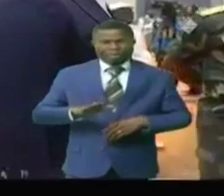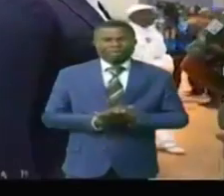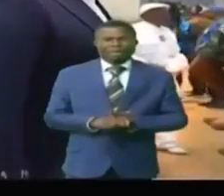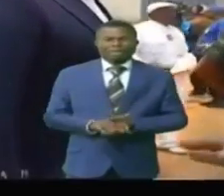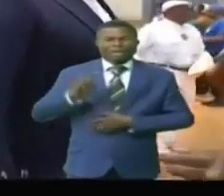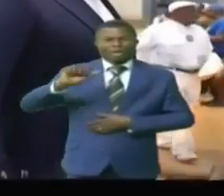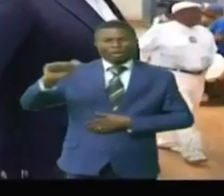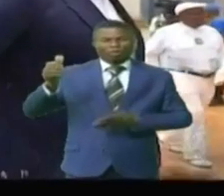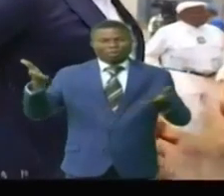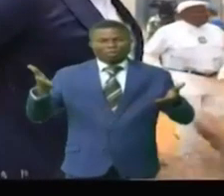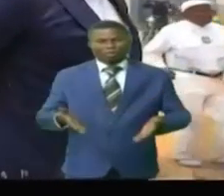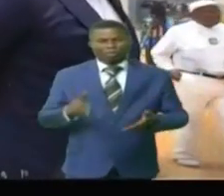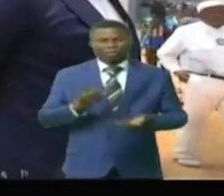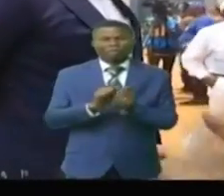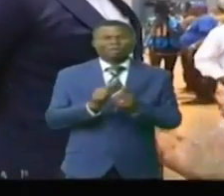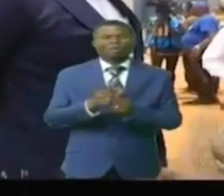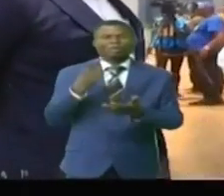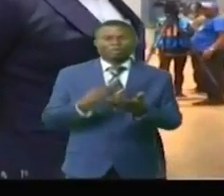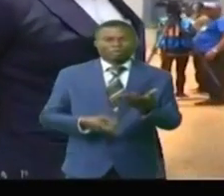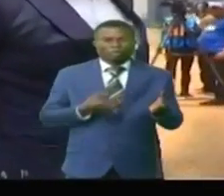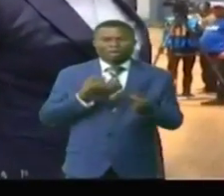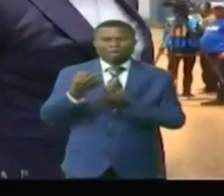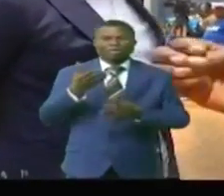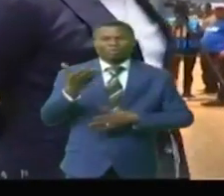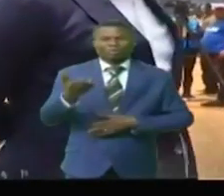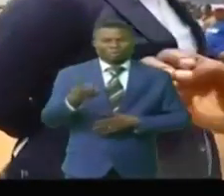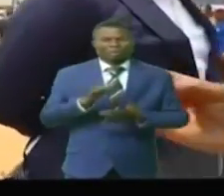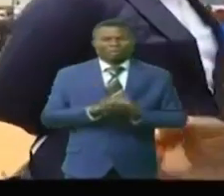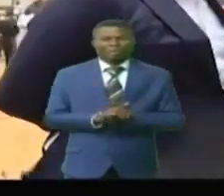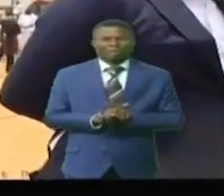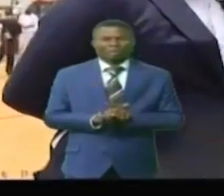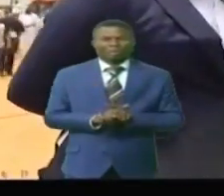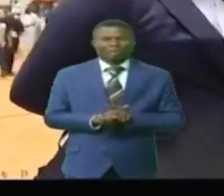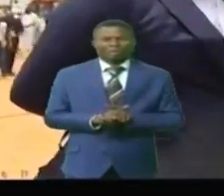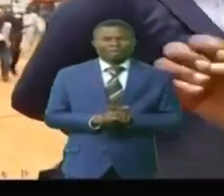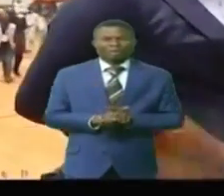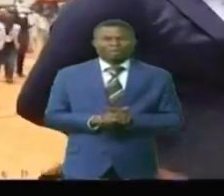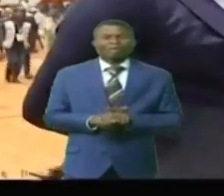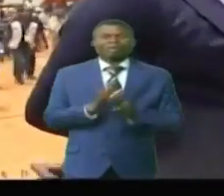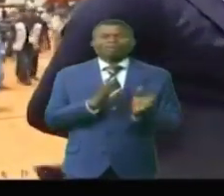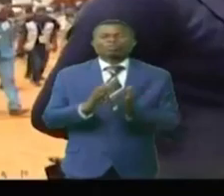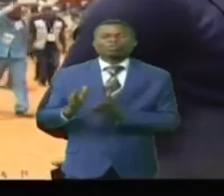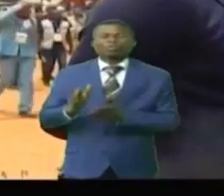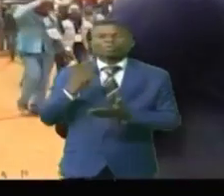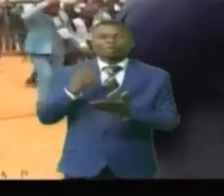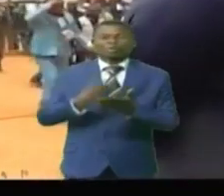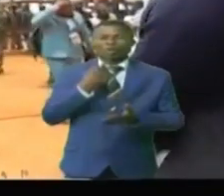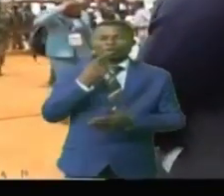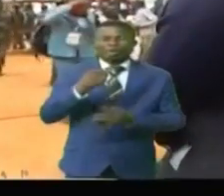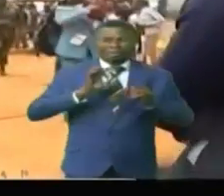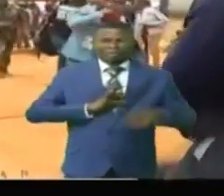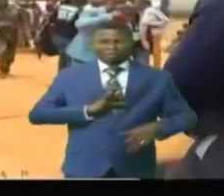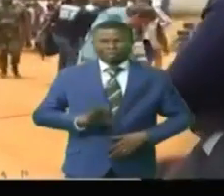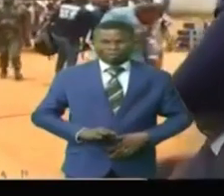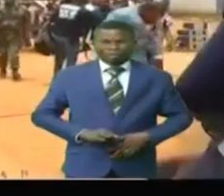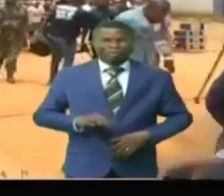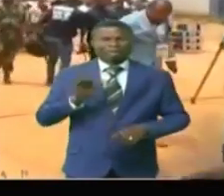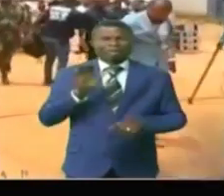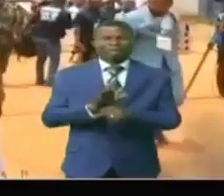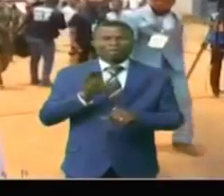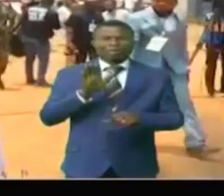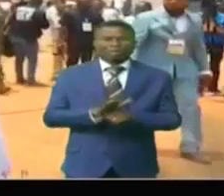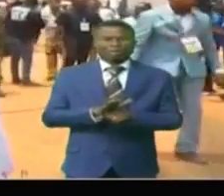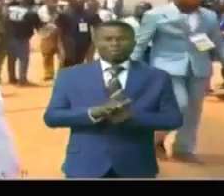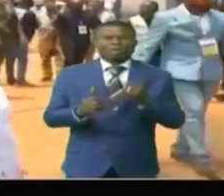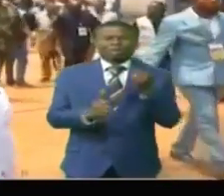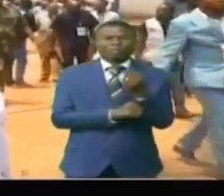présence. Et quels sont les objectifs dans cette nouvelle période depuis 2018? Quels sont les objectifs que nous attendons de la Canada? Absolument, plusieurs sont